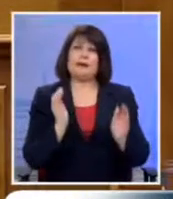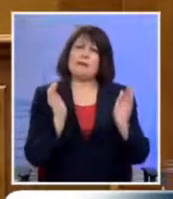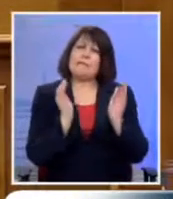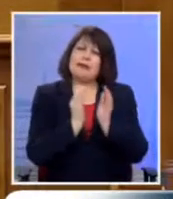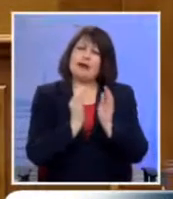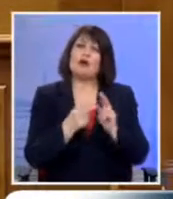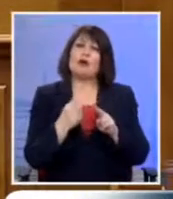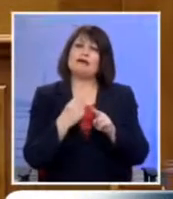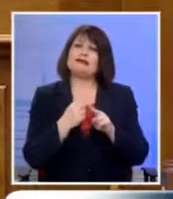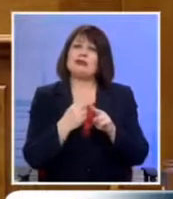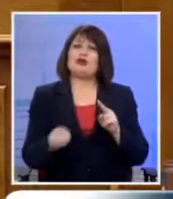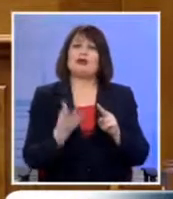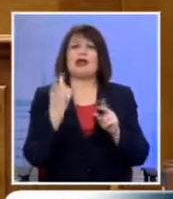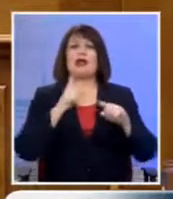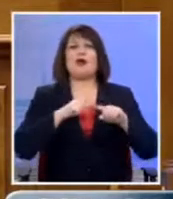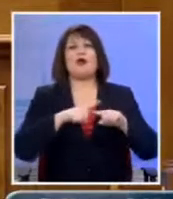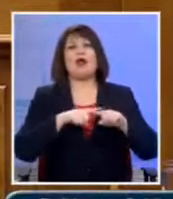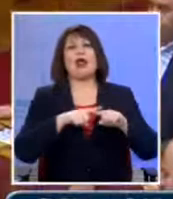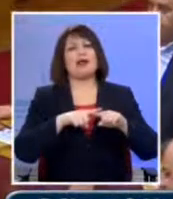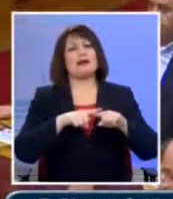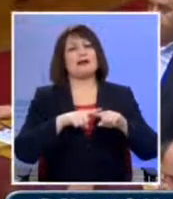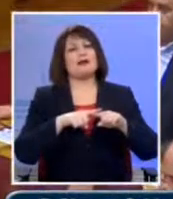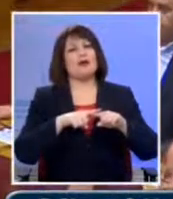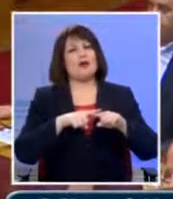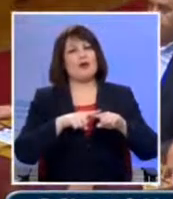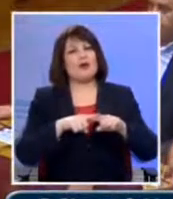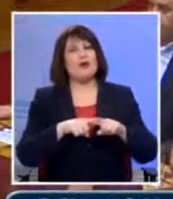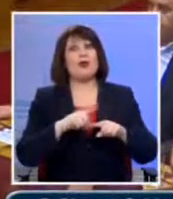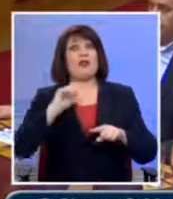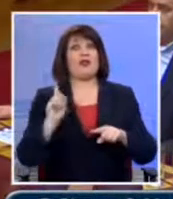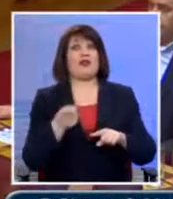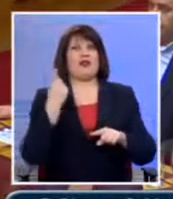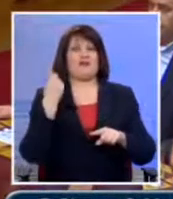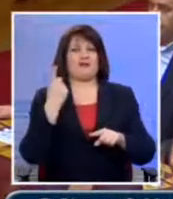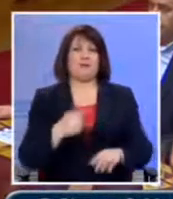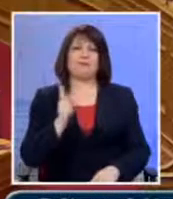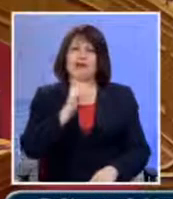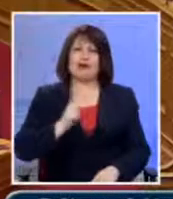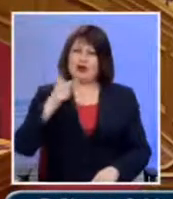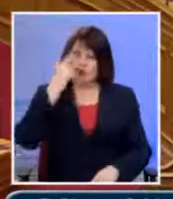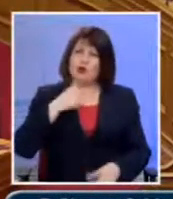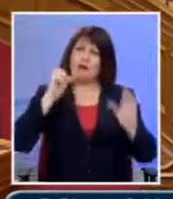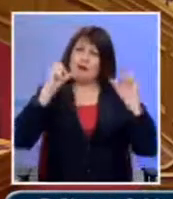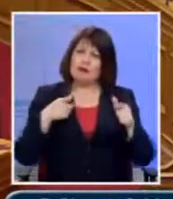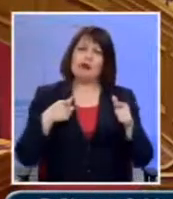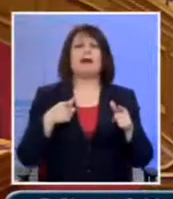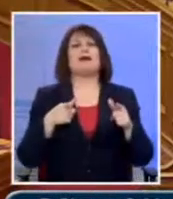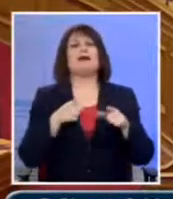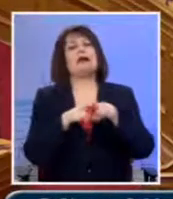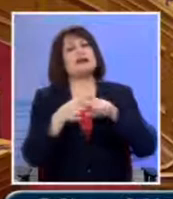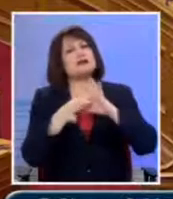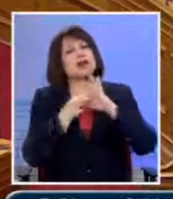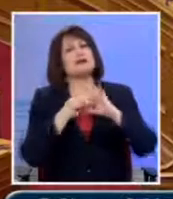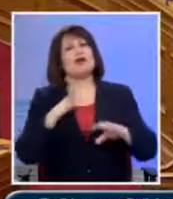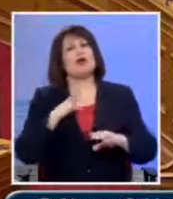σημαντικό νεοελληνικό μεταπολεμικό θαύμα στα κοινωνικά δικαιώματα, στη δημοκρατία, στη σχέση των